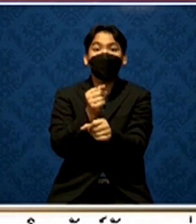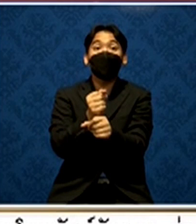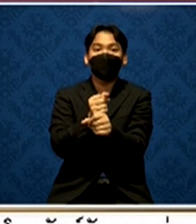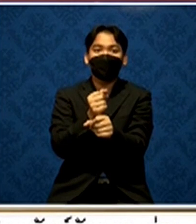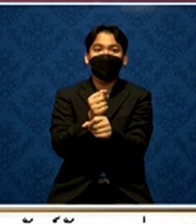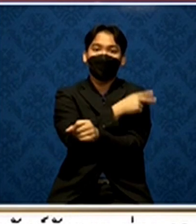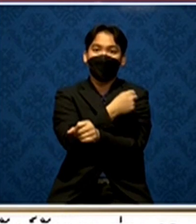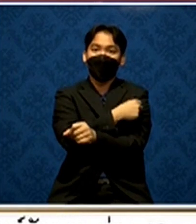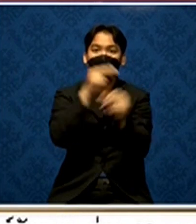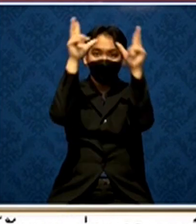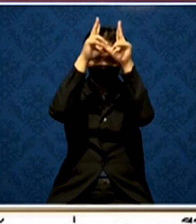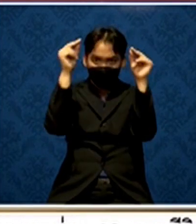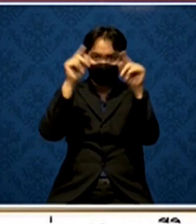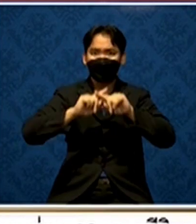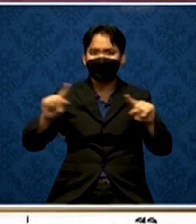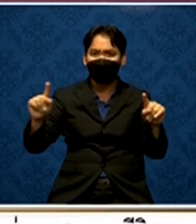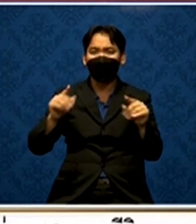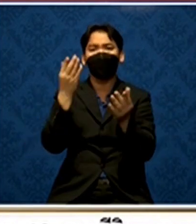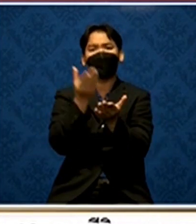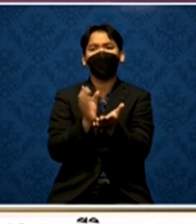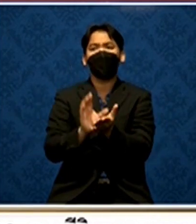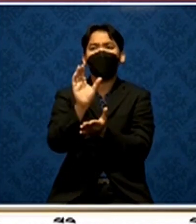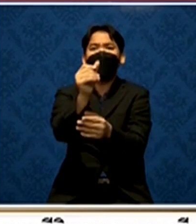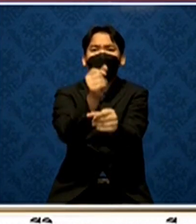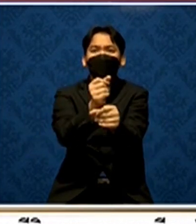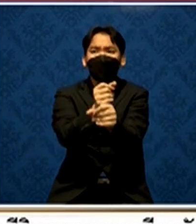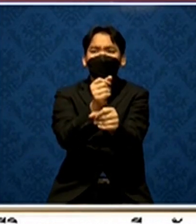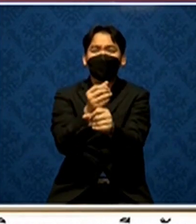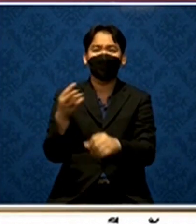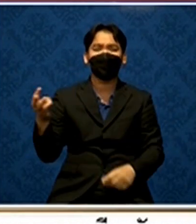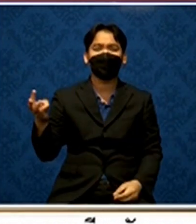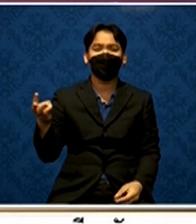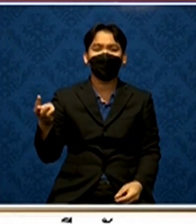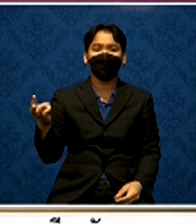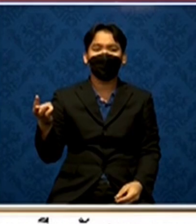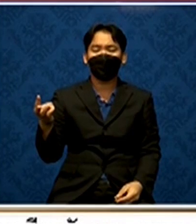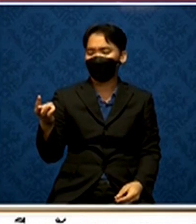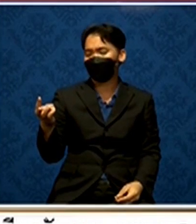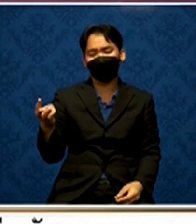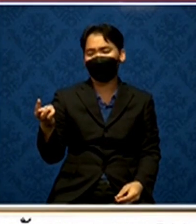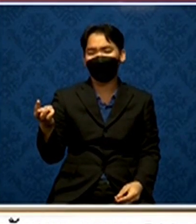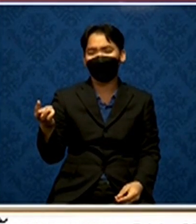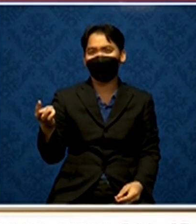ำเนินงานมีน้อยมากแล้วระบบสาธารณสุขไทยจะถูกพัฒนาขึ้นได้อย่างไรครับ